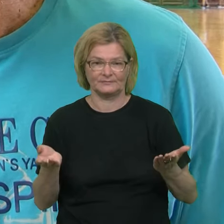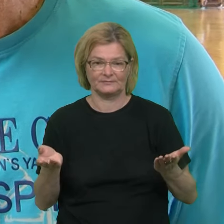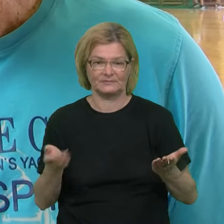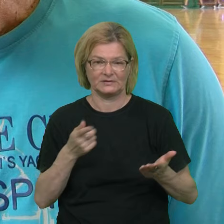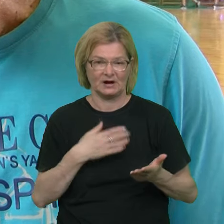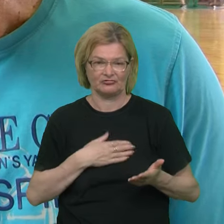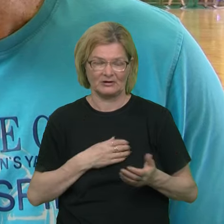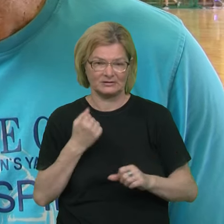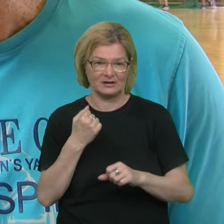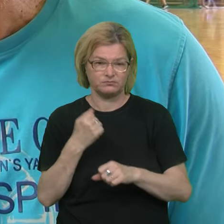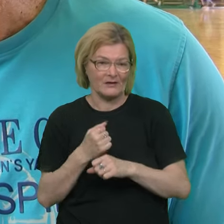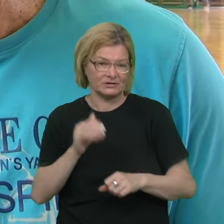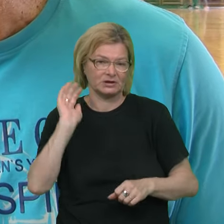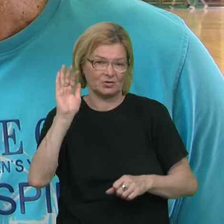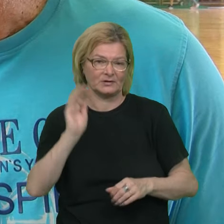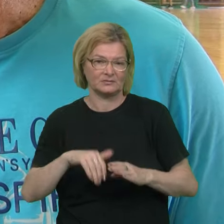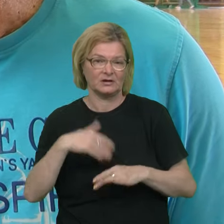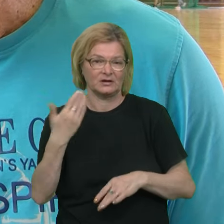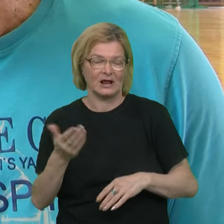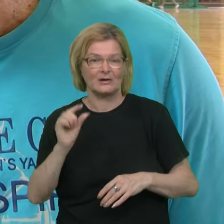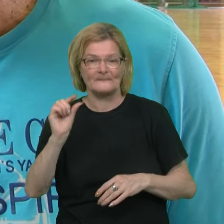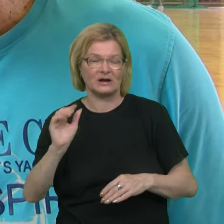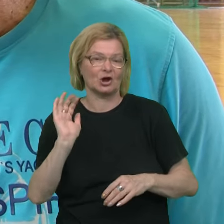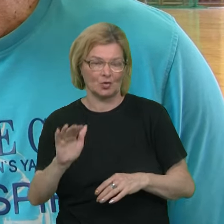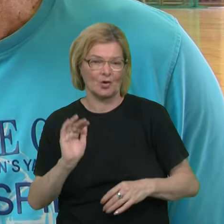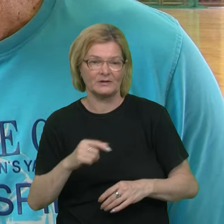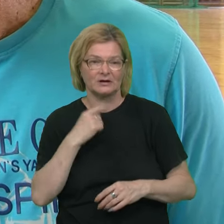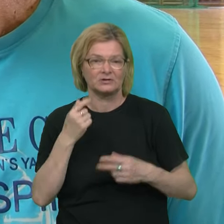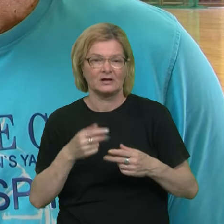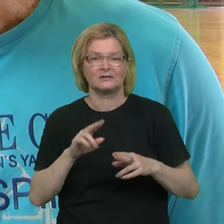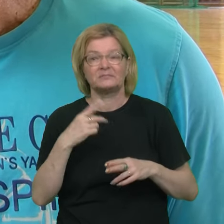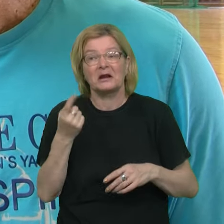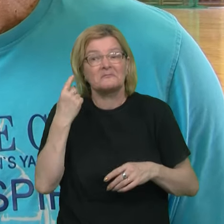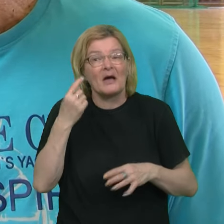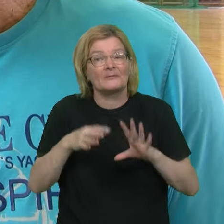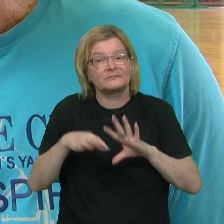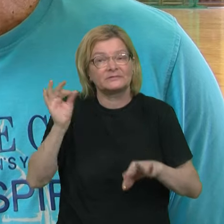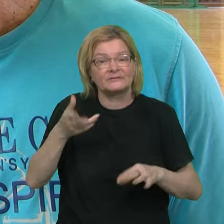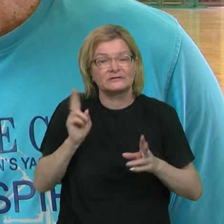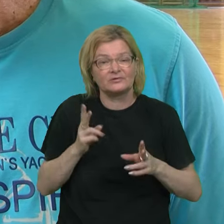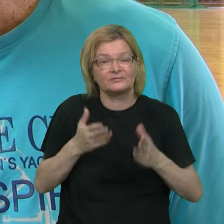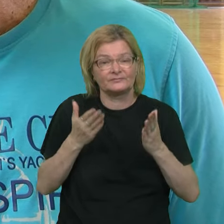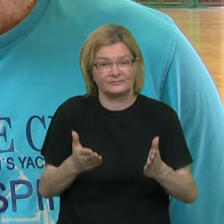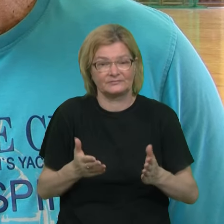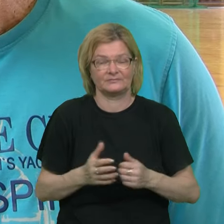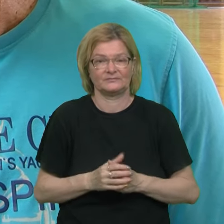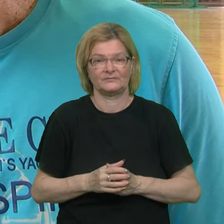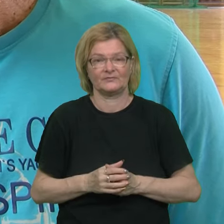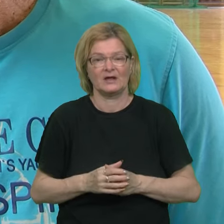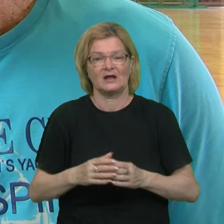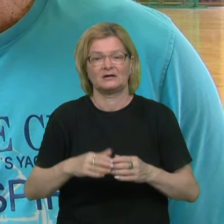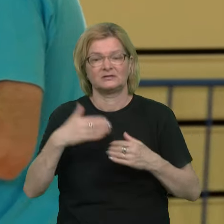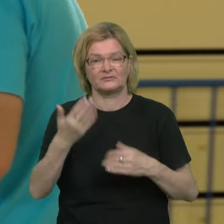cure da li žele se baviti rukometom i nakon mini rukometa, rekli su da da, i pala na pamet ideja da bi se mogli uključiti u